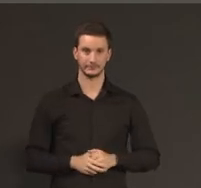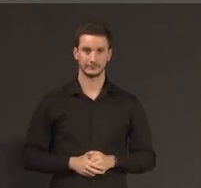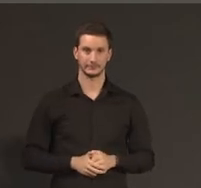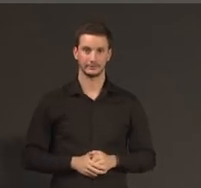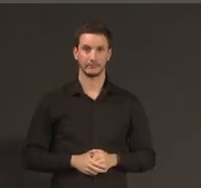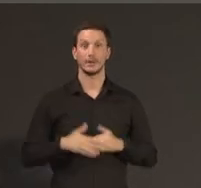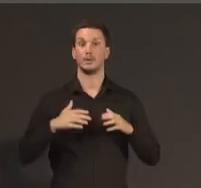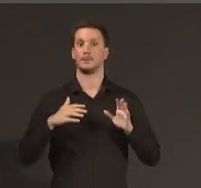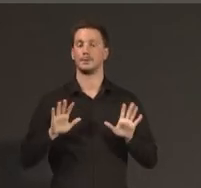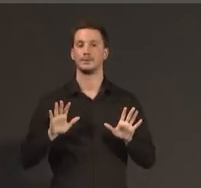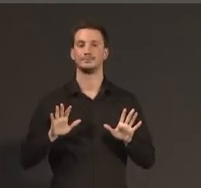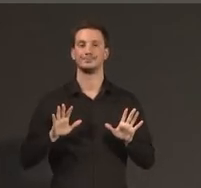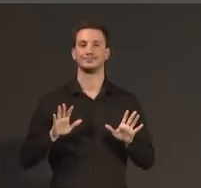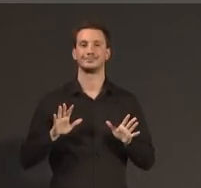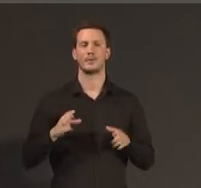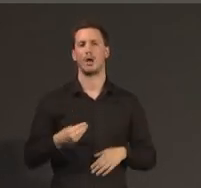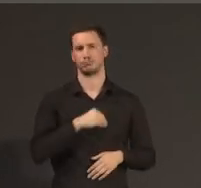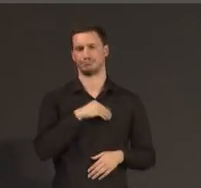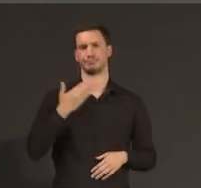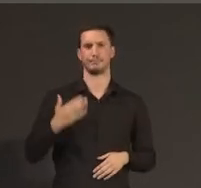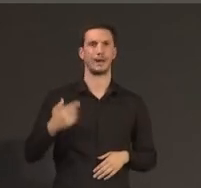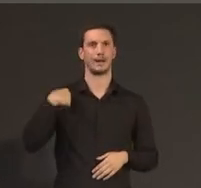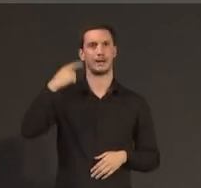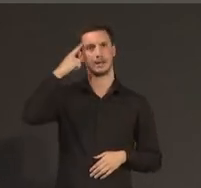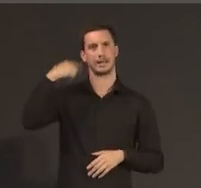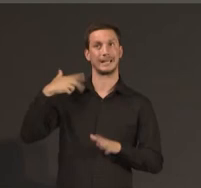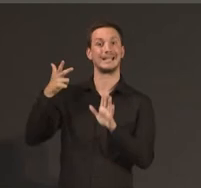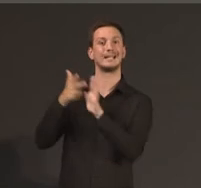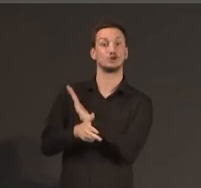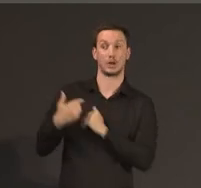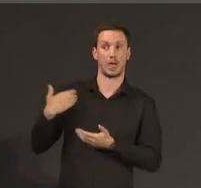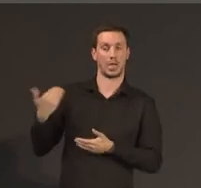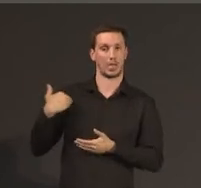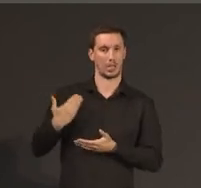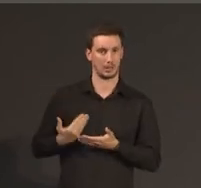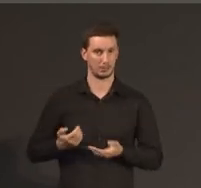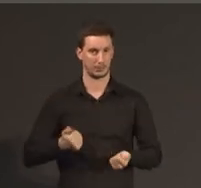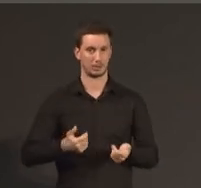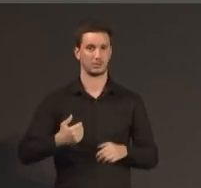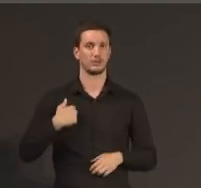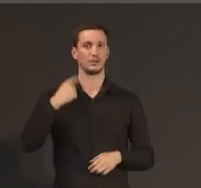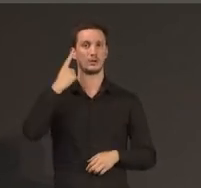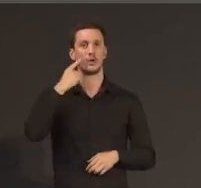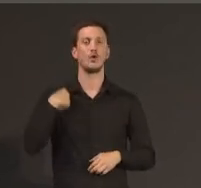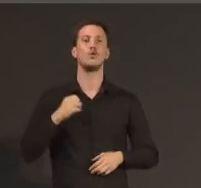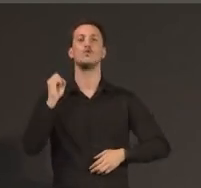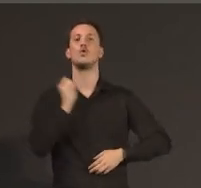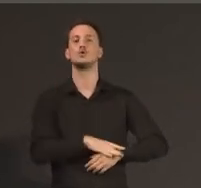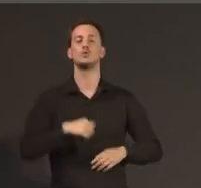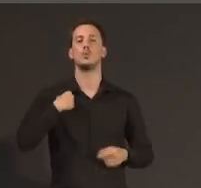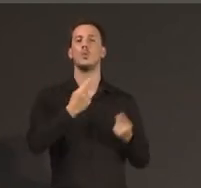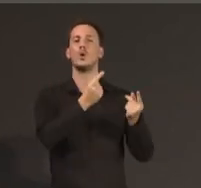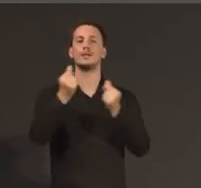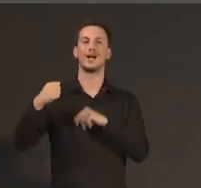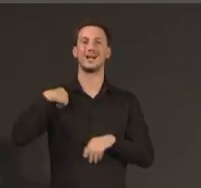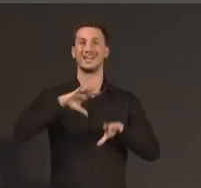Però val la pena recordar la història que tenim, inclús la història molt recent. El Fons Monetari Internacional